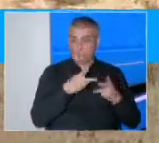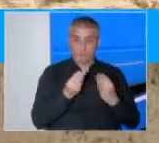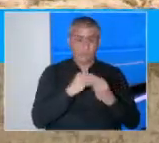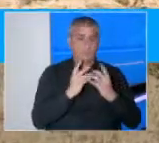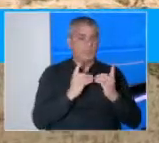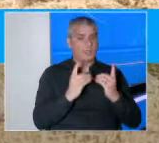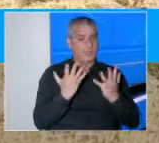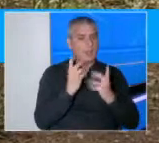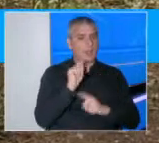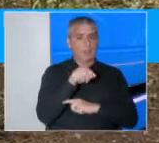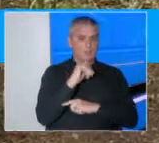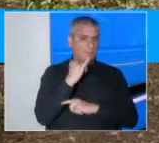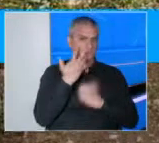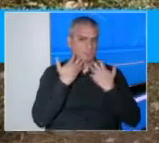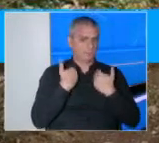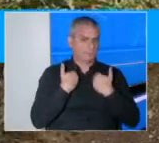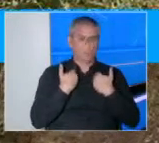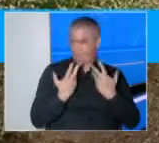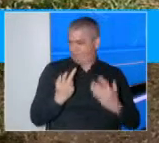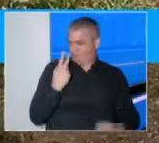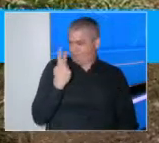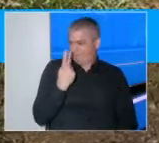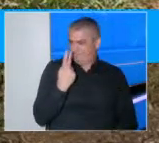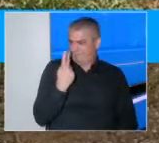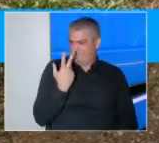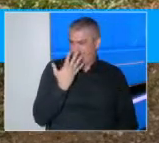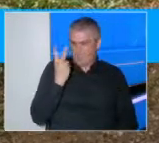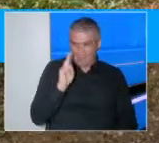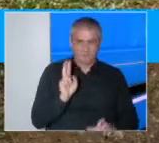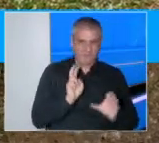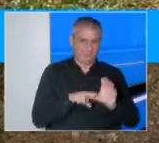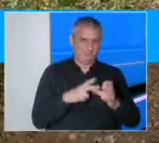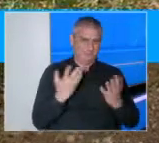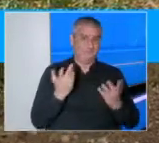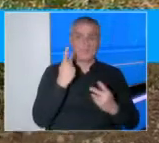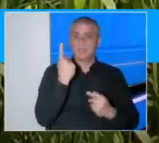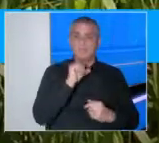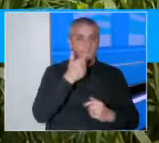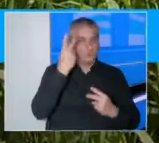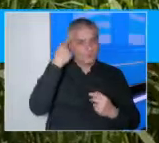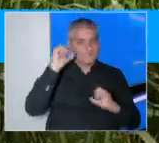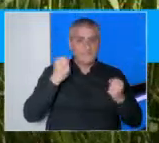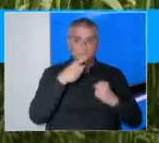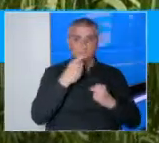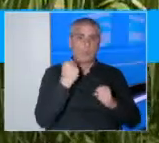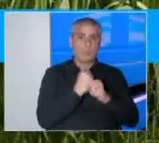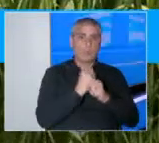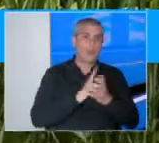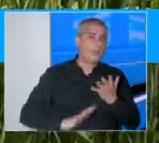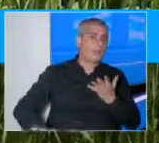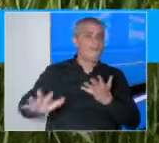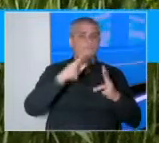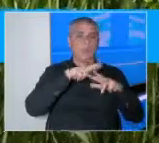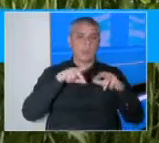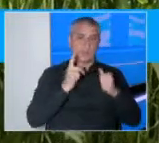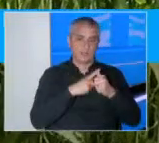דרך להגיע, אז כן, תספרי. בטח, בטח, בטח שאפשר להצטרף, אז קודם כל המיזם הזה הוא בעצם פועל בכל רחבי